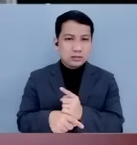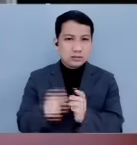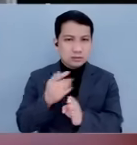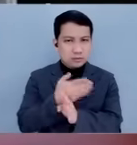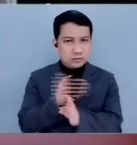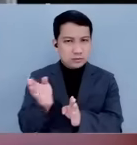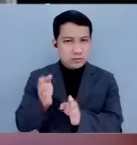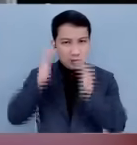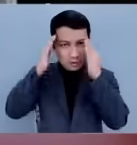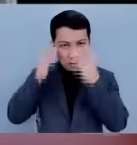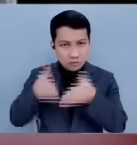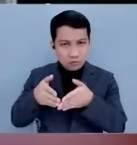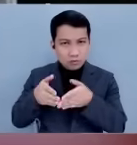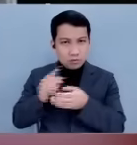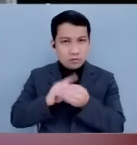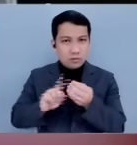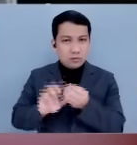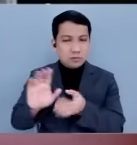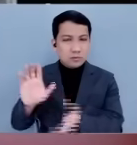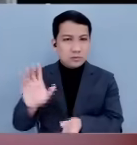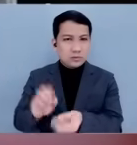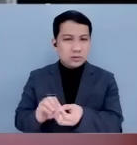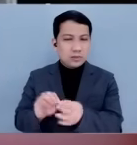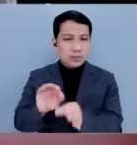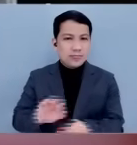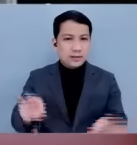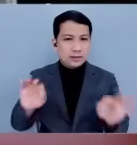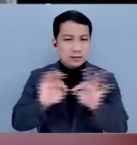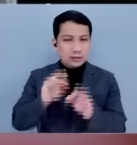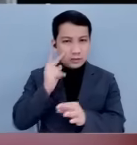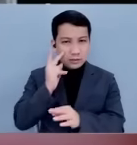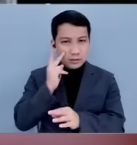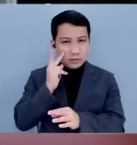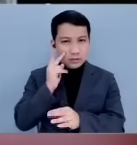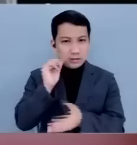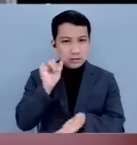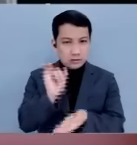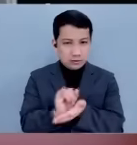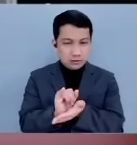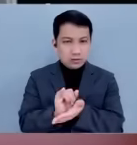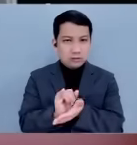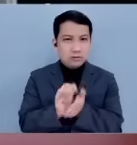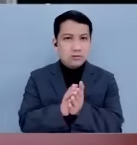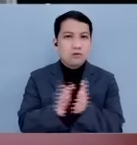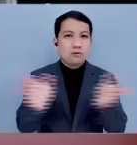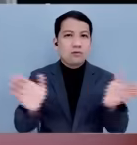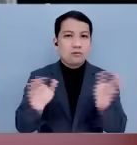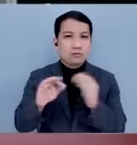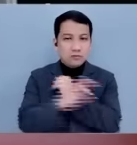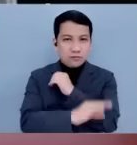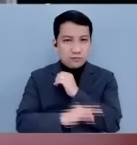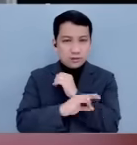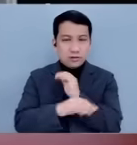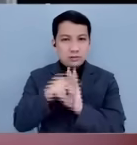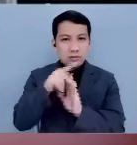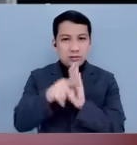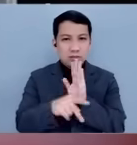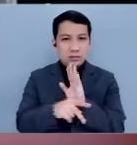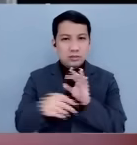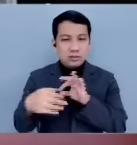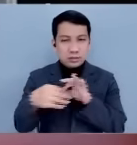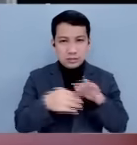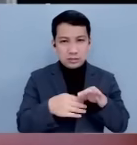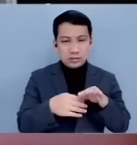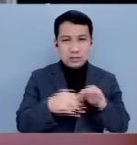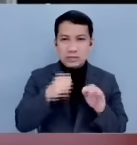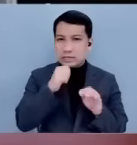constitutional restrictions. Ang kailangan tingnan in terms of foreign investment, yung kabuang foreign policy regime, and that includes not just the constitution, but